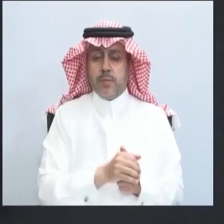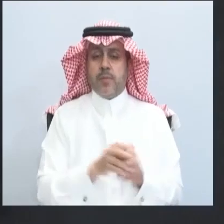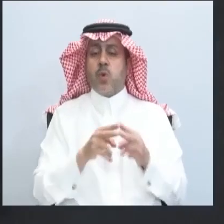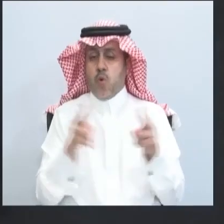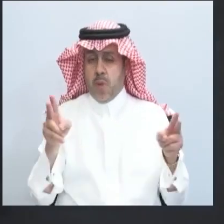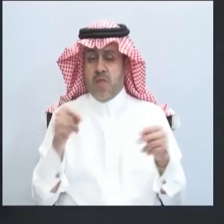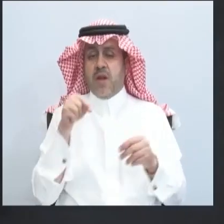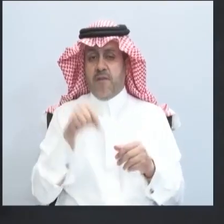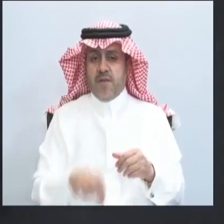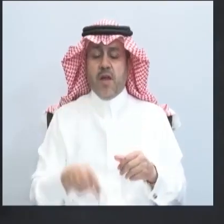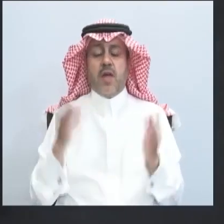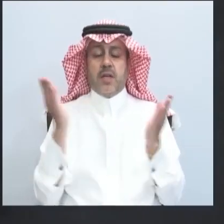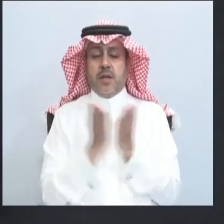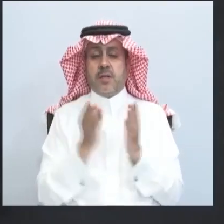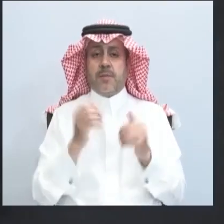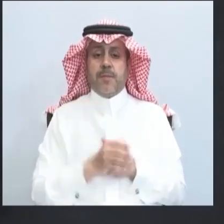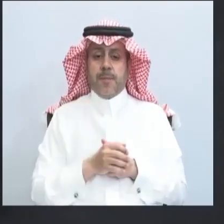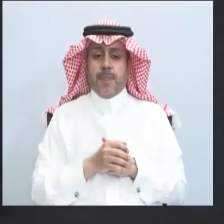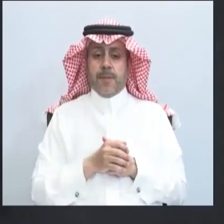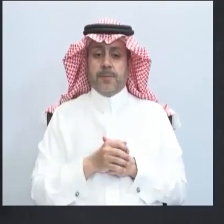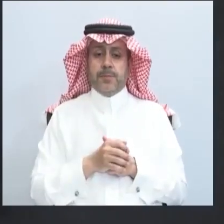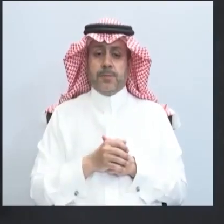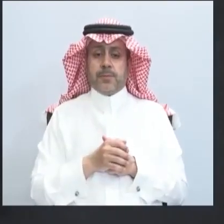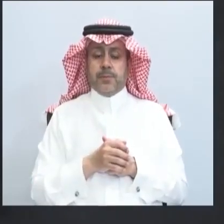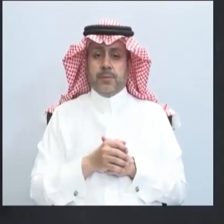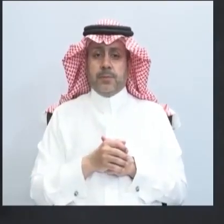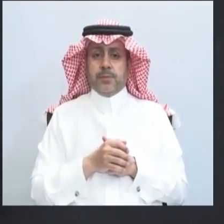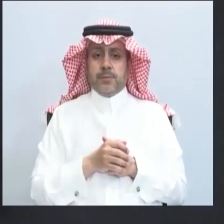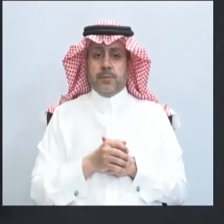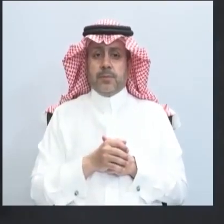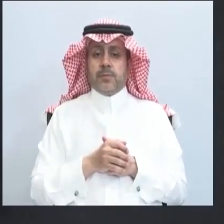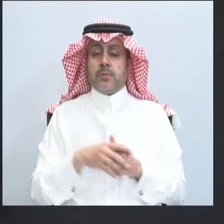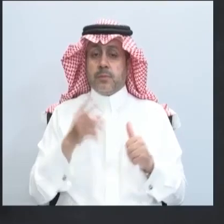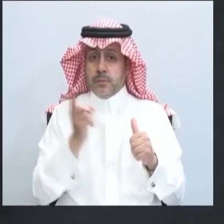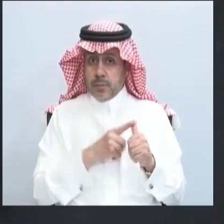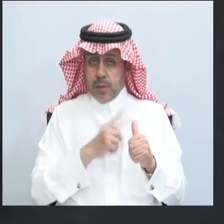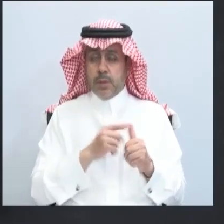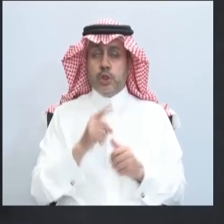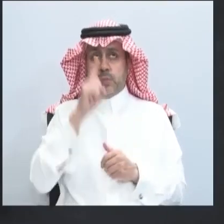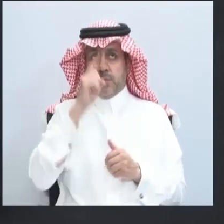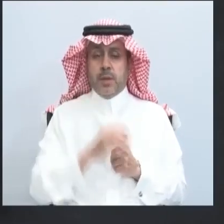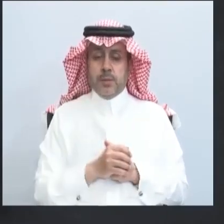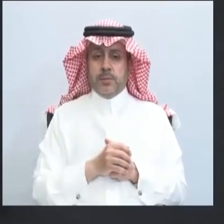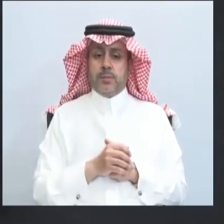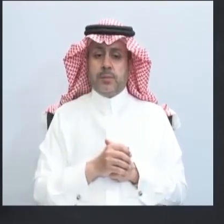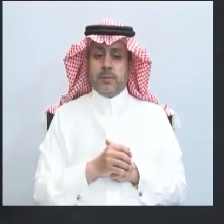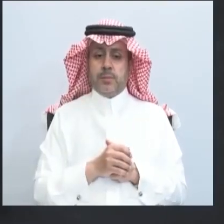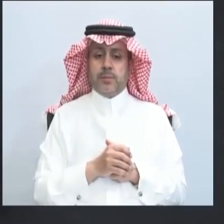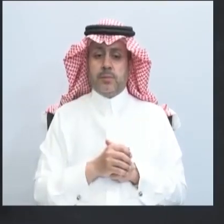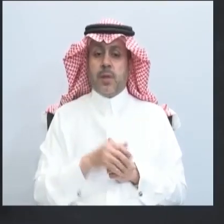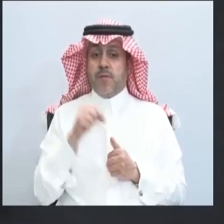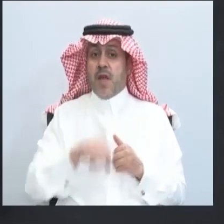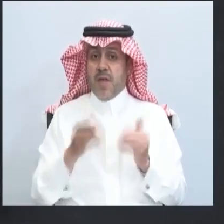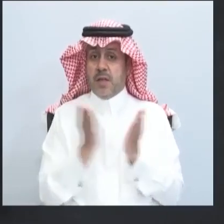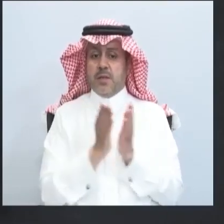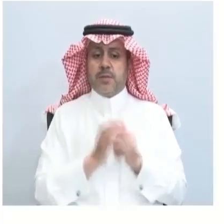ذلك باذن الله تعالى في درس اليوم فنبض مستعين بالله تعالى في هذا